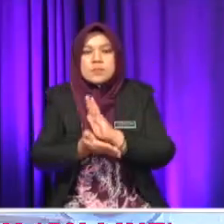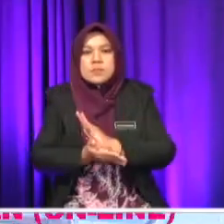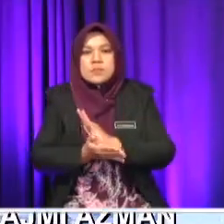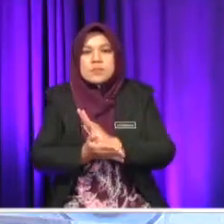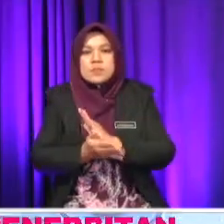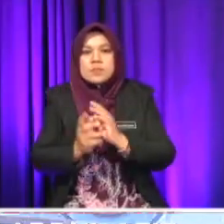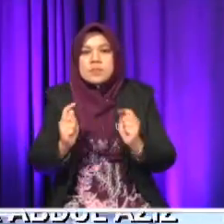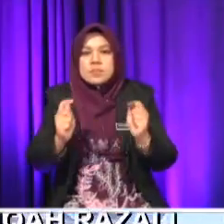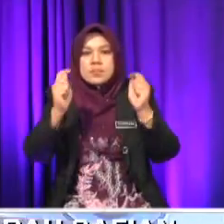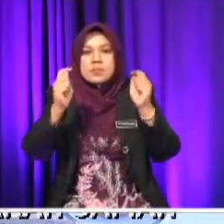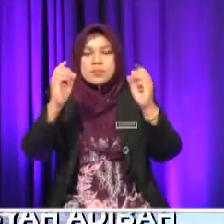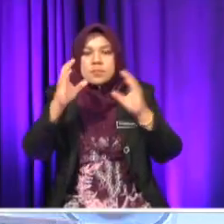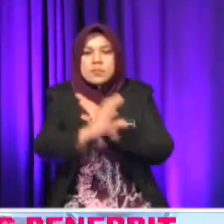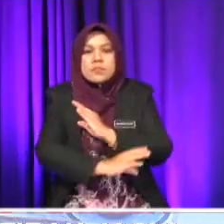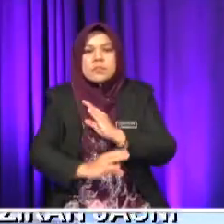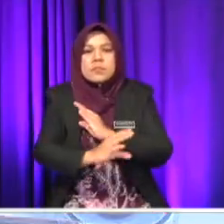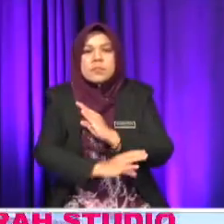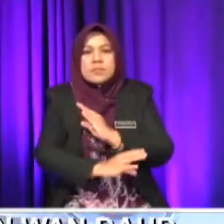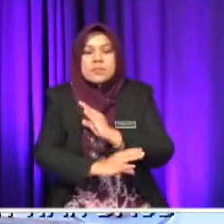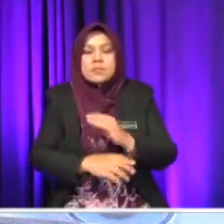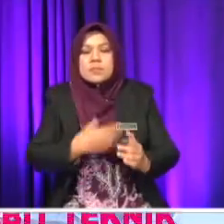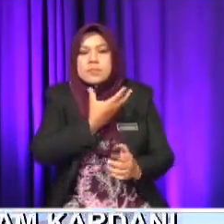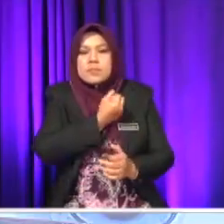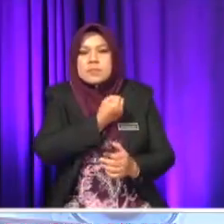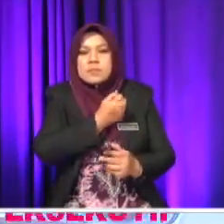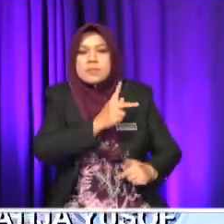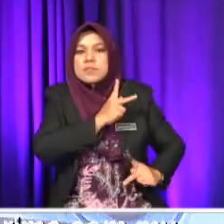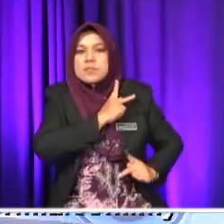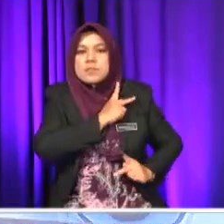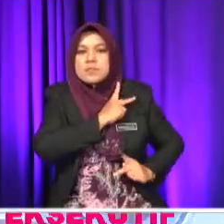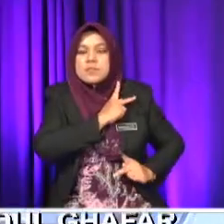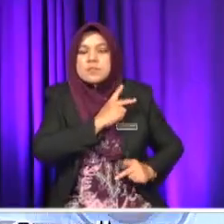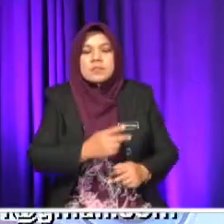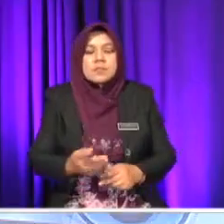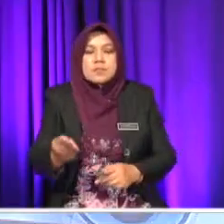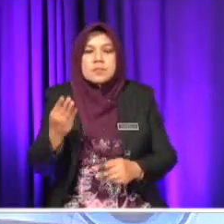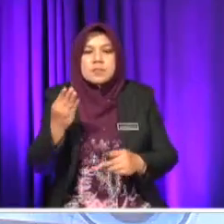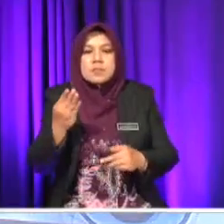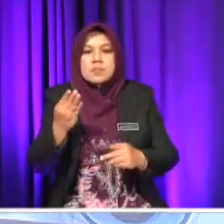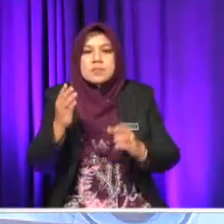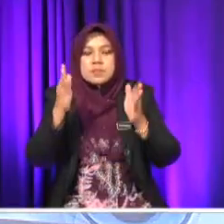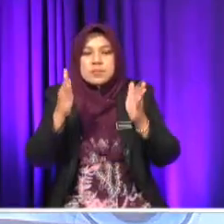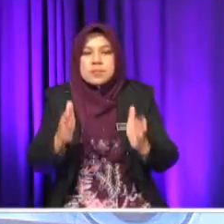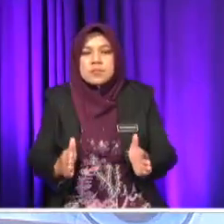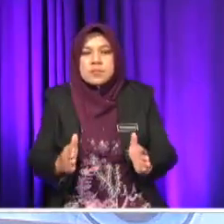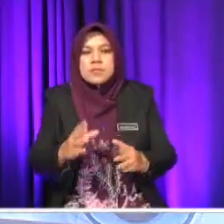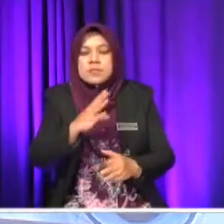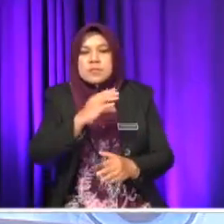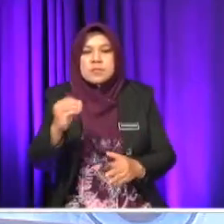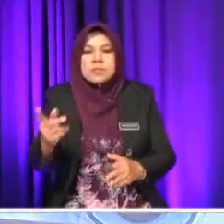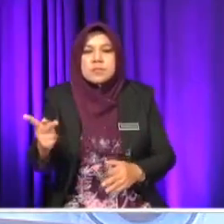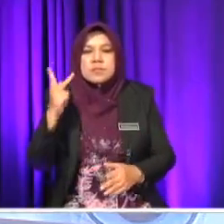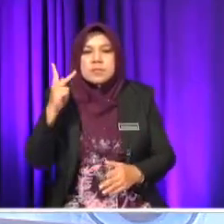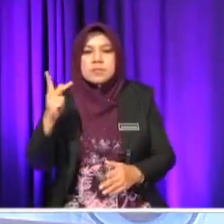negara dengan denyut jantung perwira membela Nusa Pertiwi dengan gagah